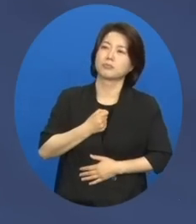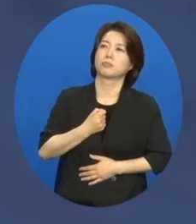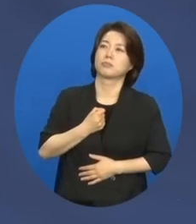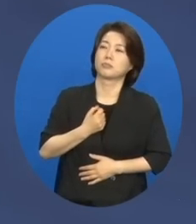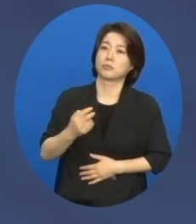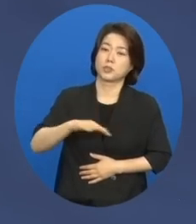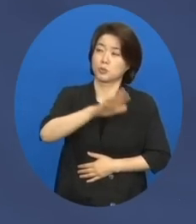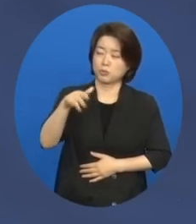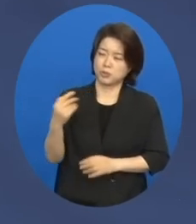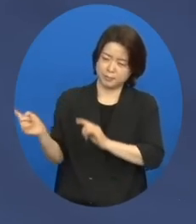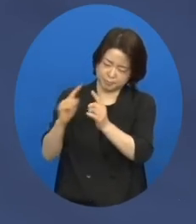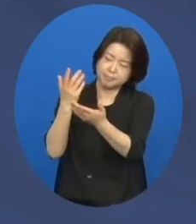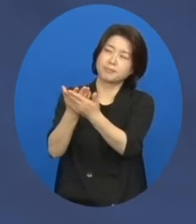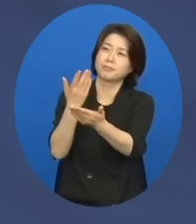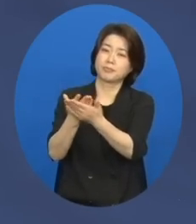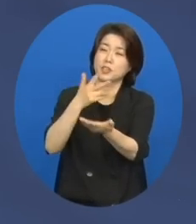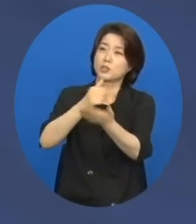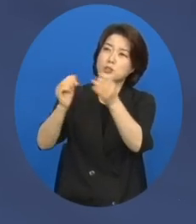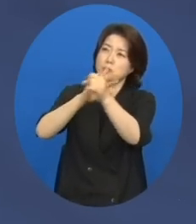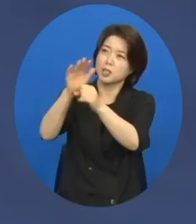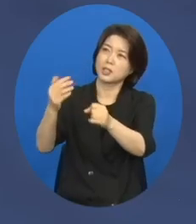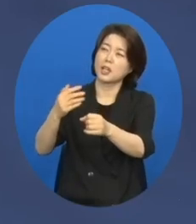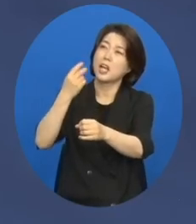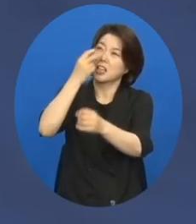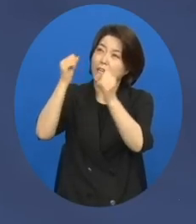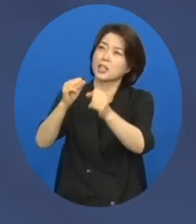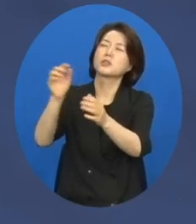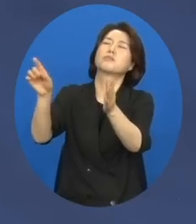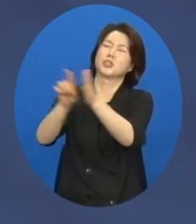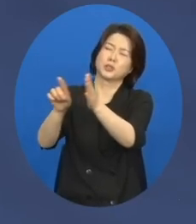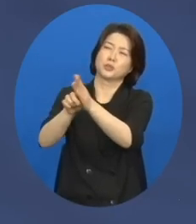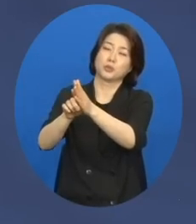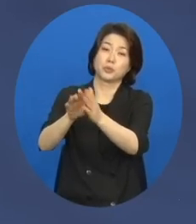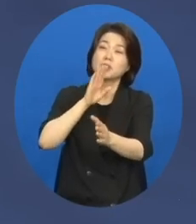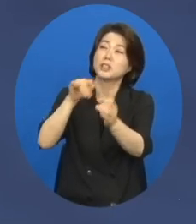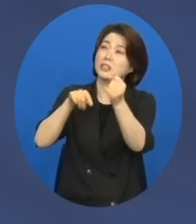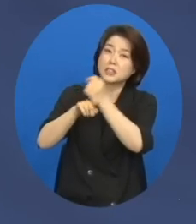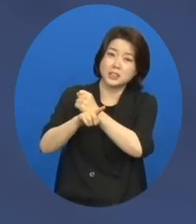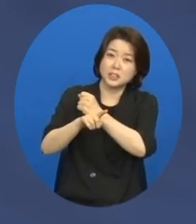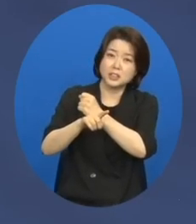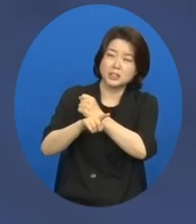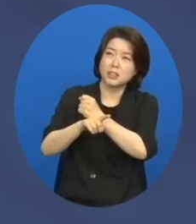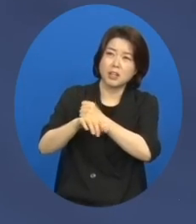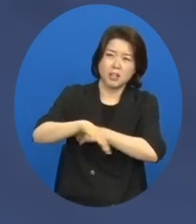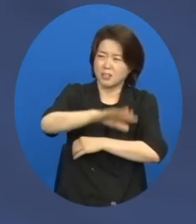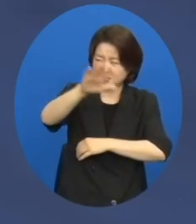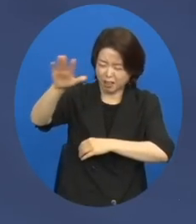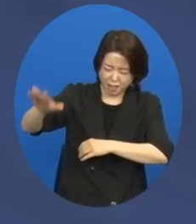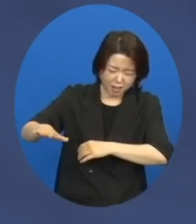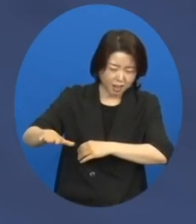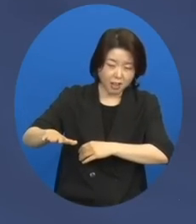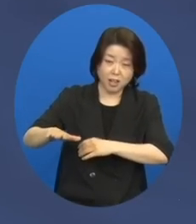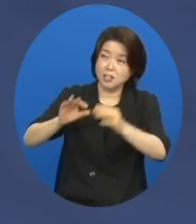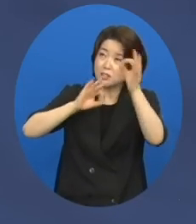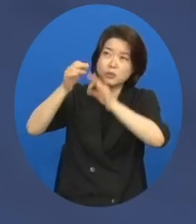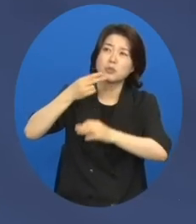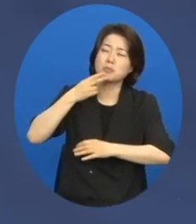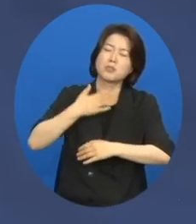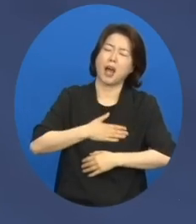살려주세요. 주님도 사랑하고 살아계신 것도 믿어요. 진리가 오류가 없음도 다 알아요. 왜 나는 안